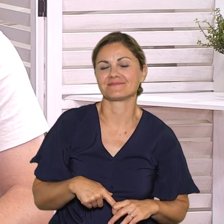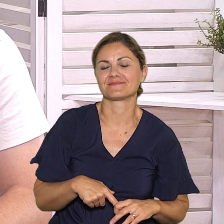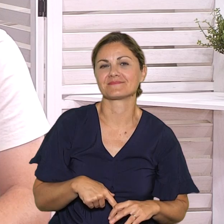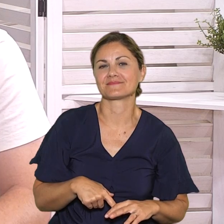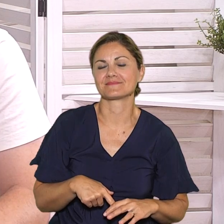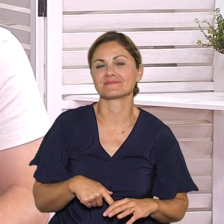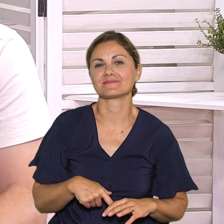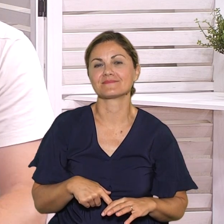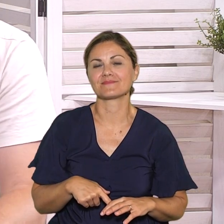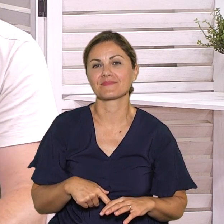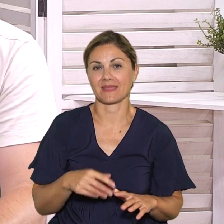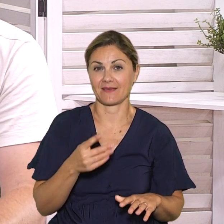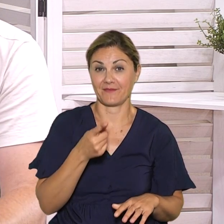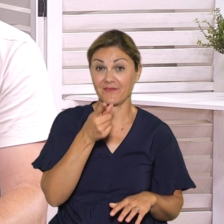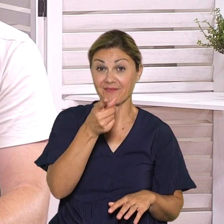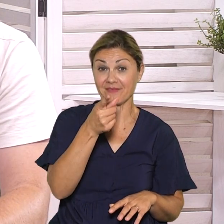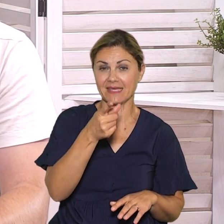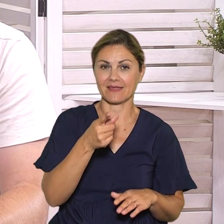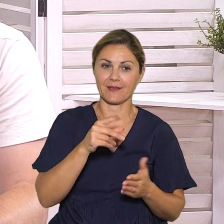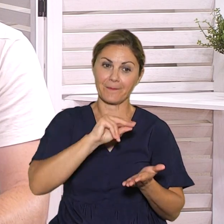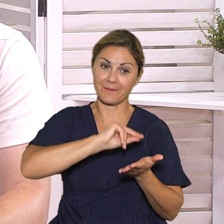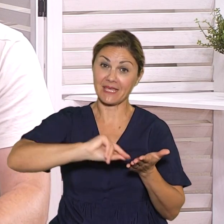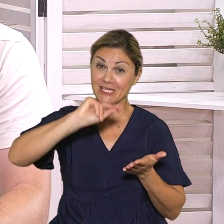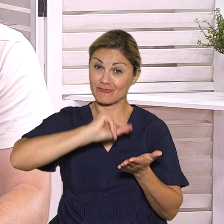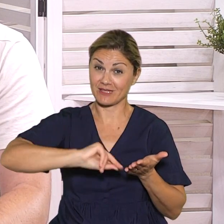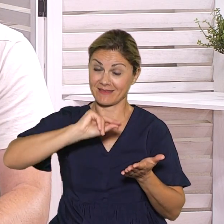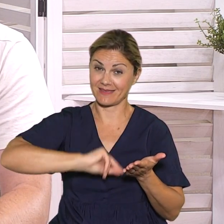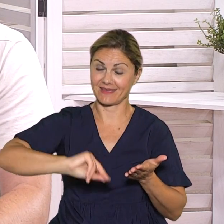pravilo. Evo, vi bavite se pisanjem.